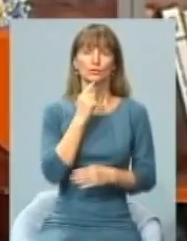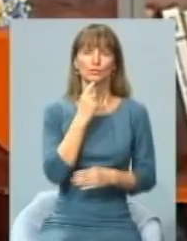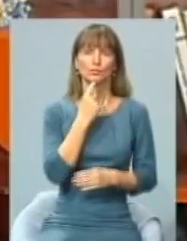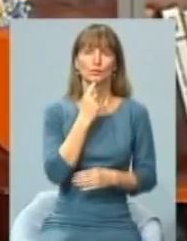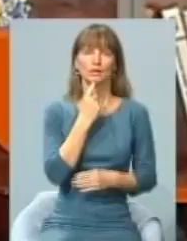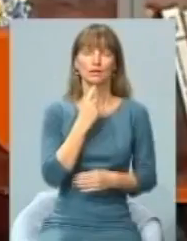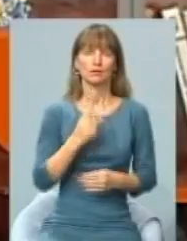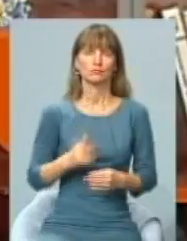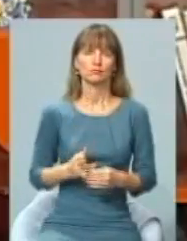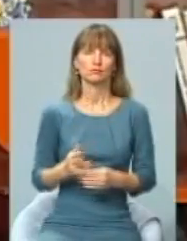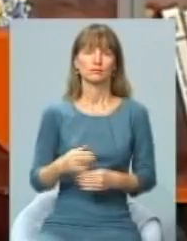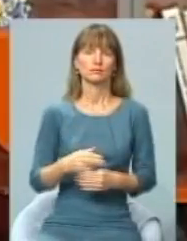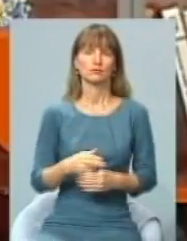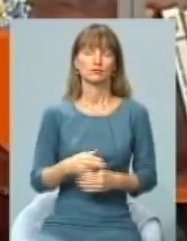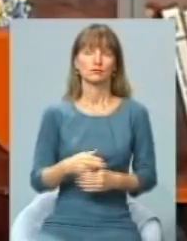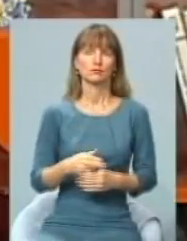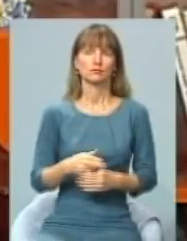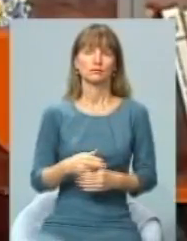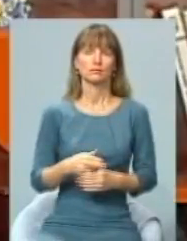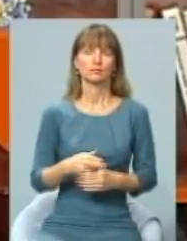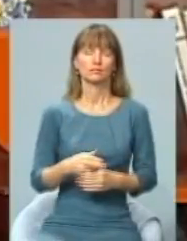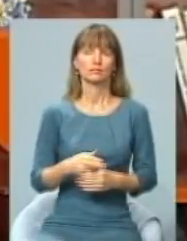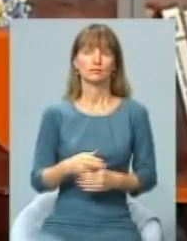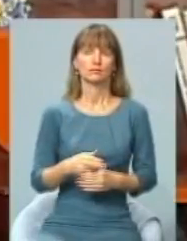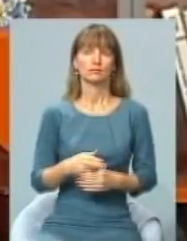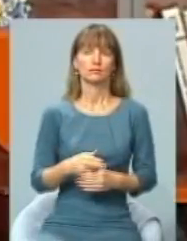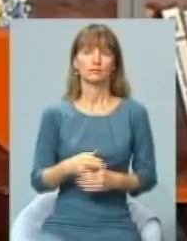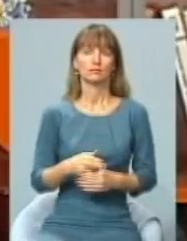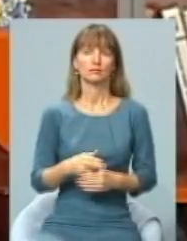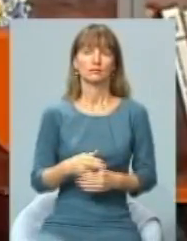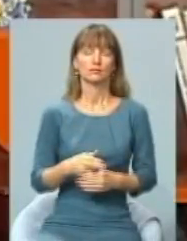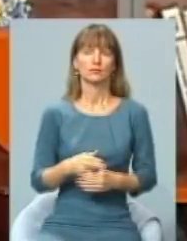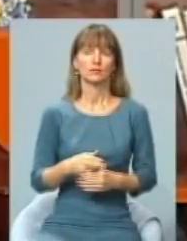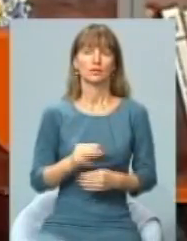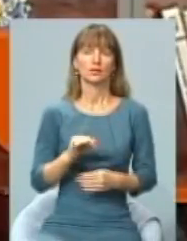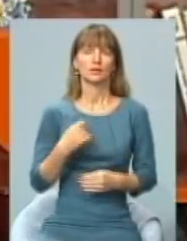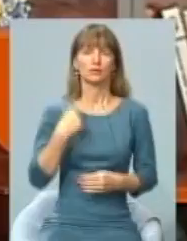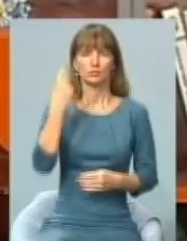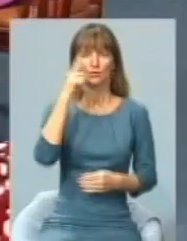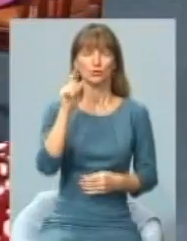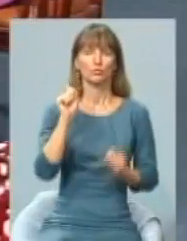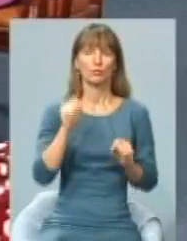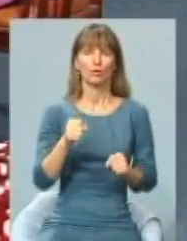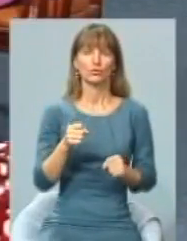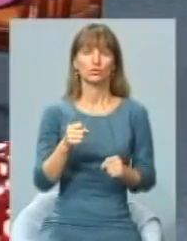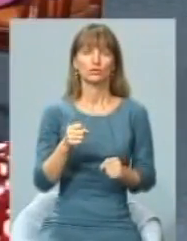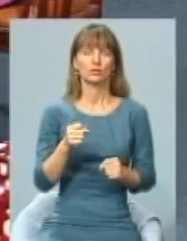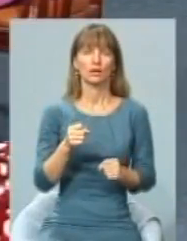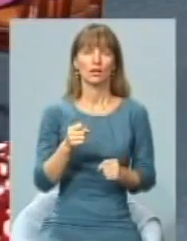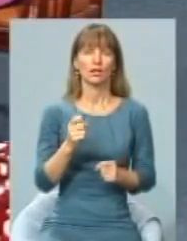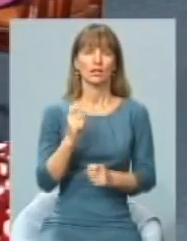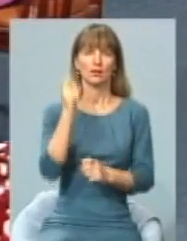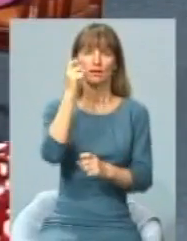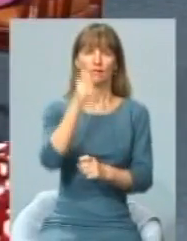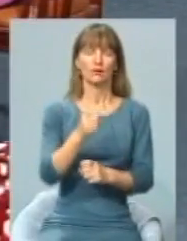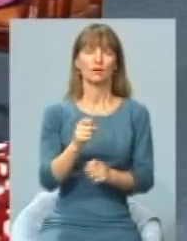ну, гірлянду. И я придумала, ну, что можно на вешалку повешать, навесить. И